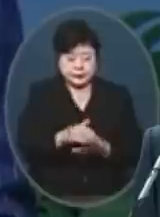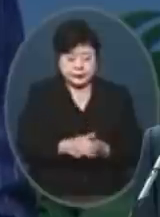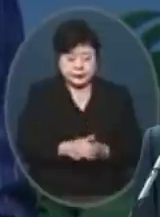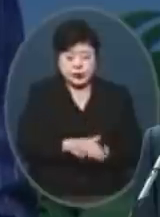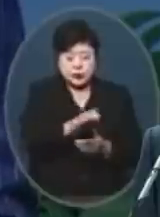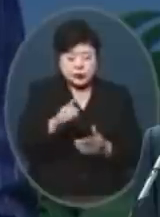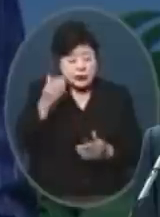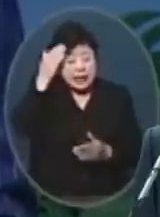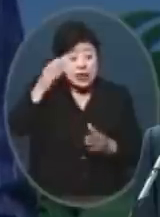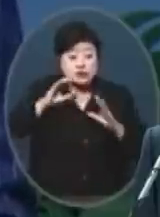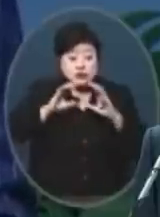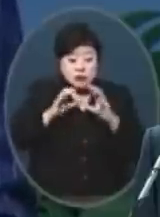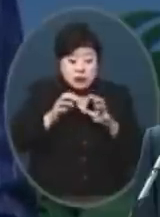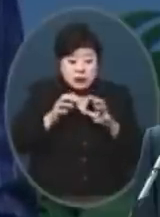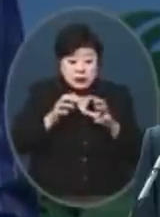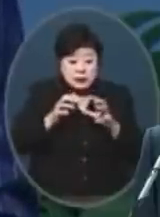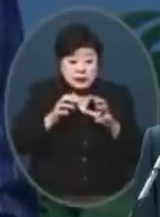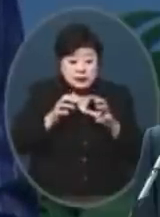우리나라를